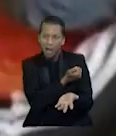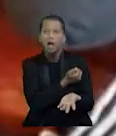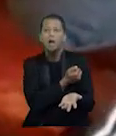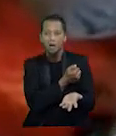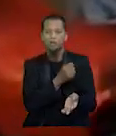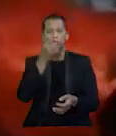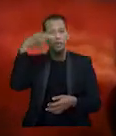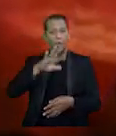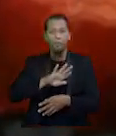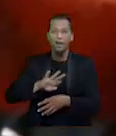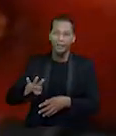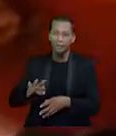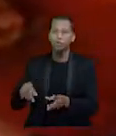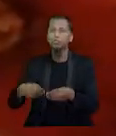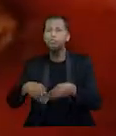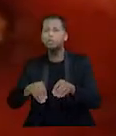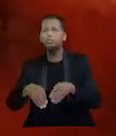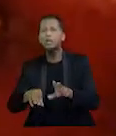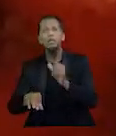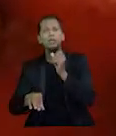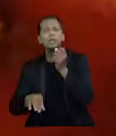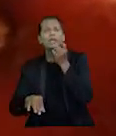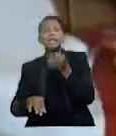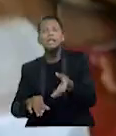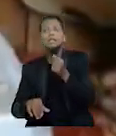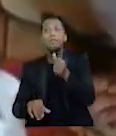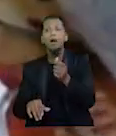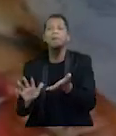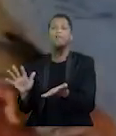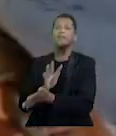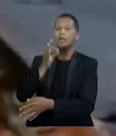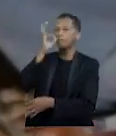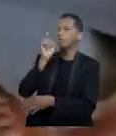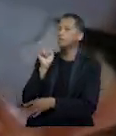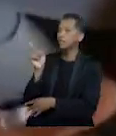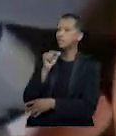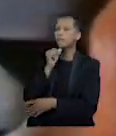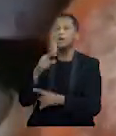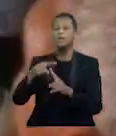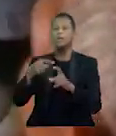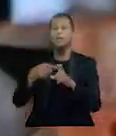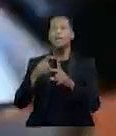dijual atas persetujuan mantan Kapolda Sumatera Barat Irjen polisi Teddy Minahasa